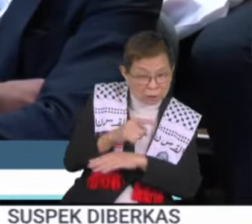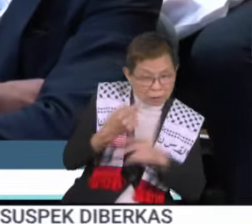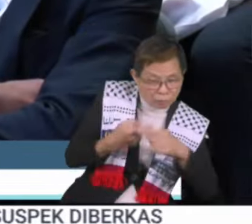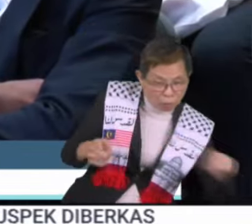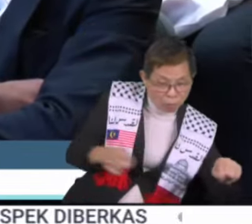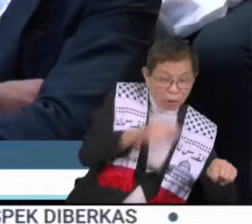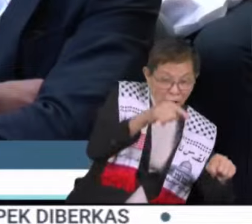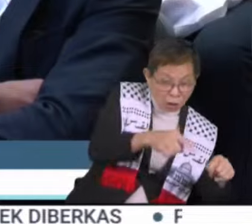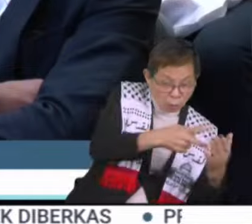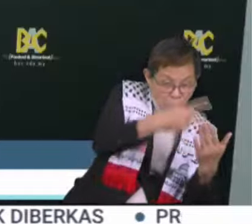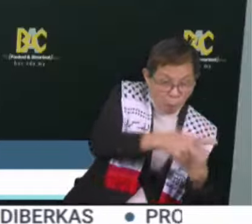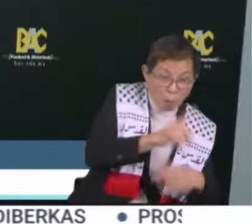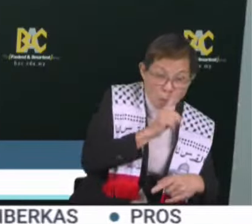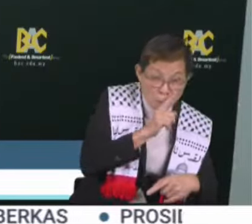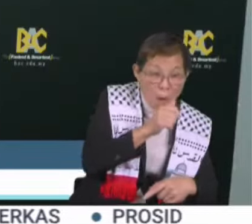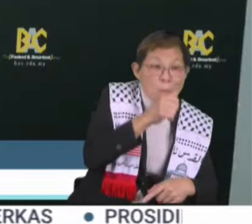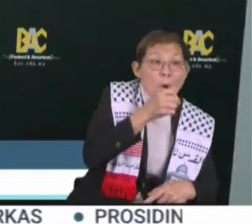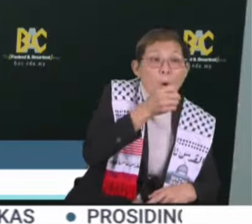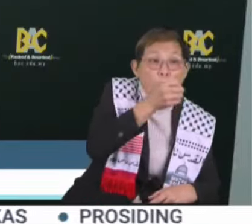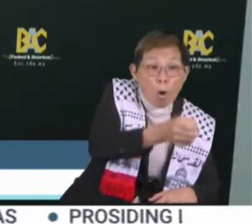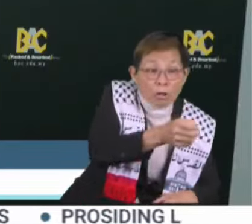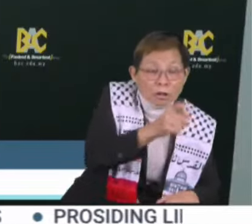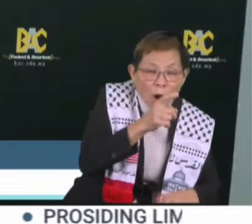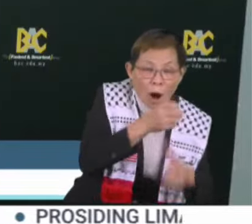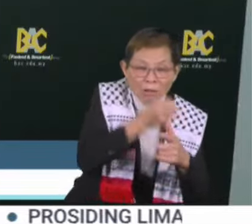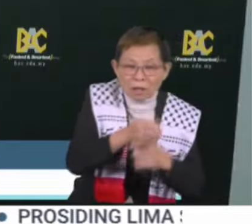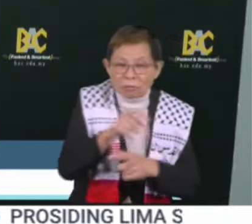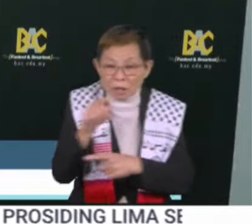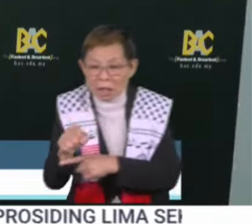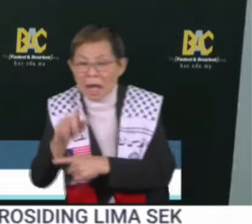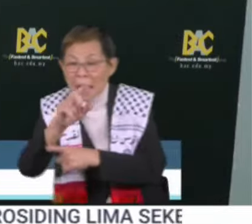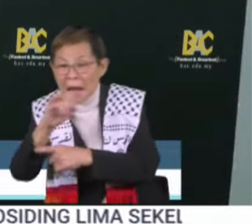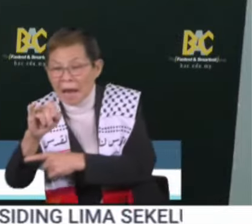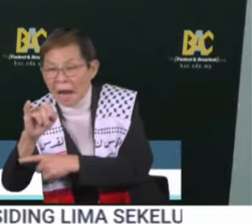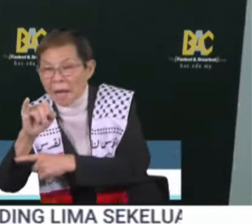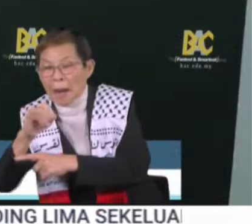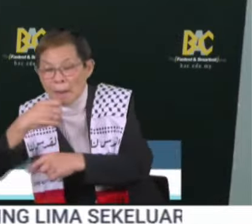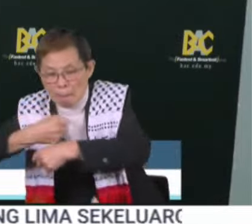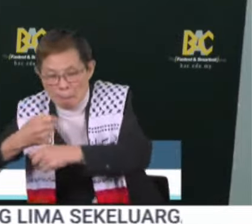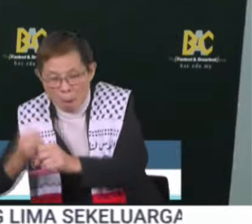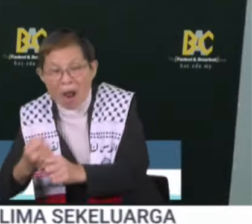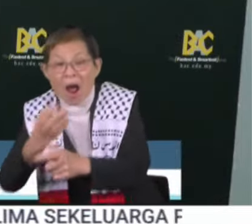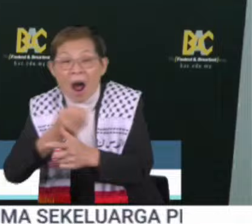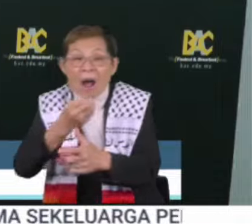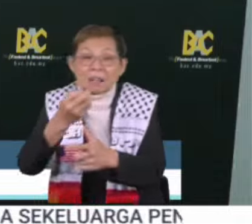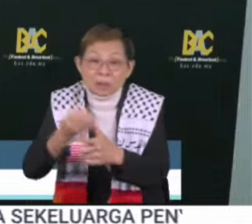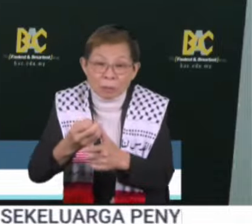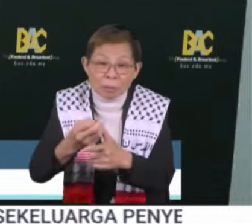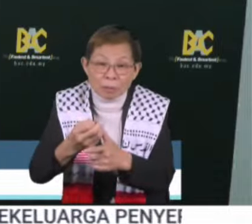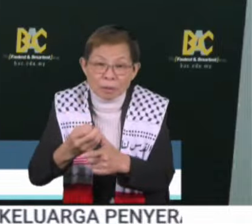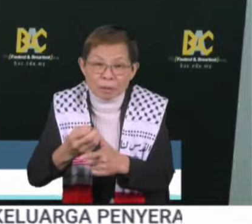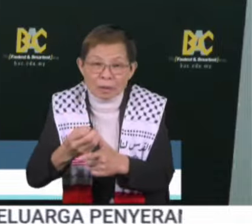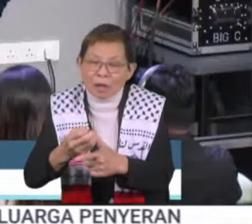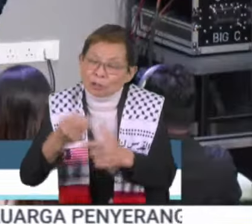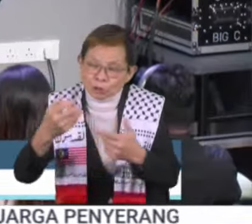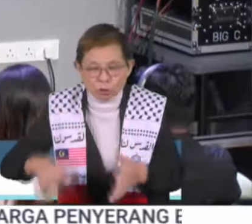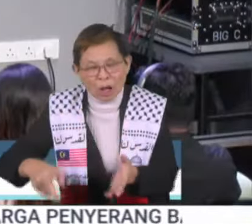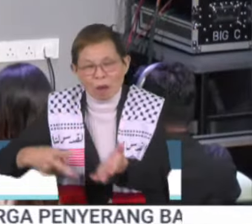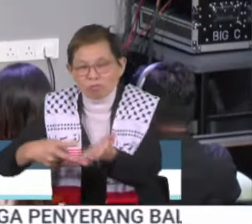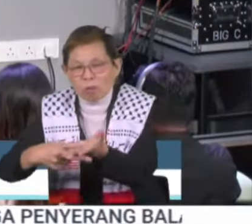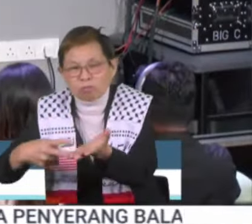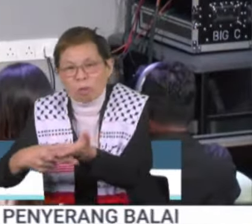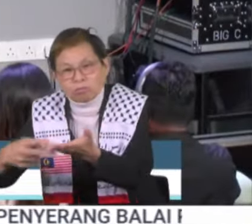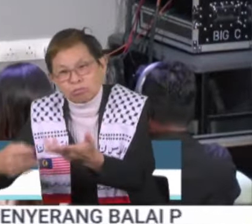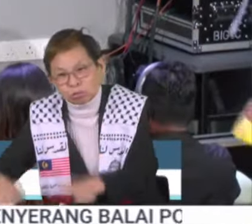ada kandungan itu adalah original ataupun kandungan itu adalah AI generated ataupun edited already.